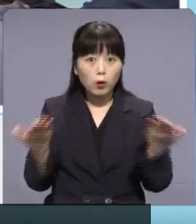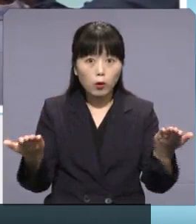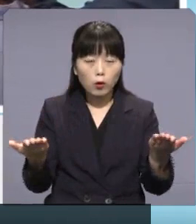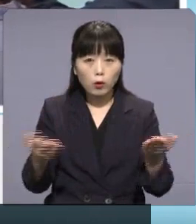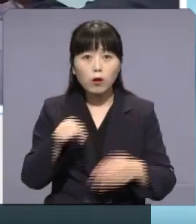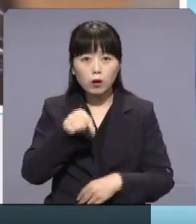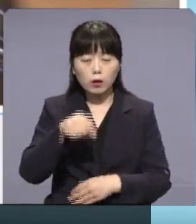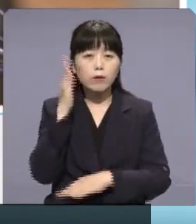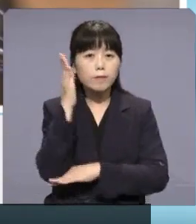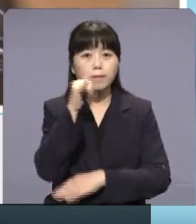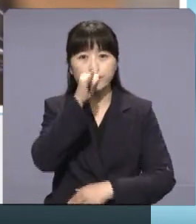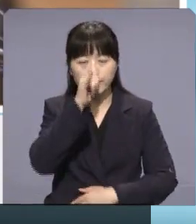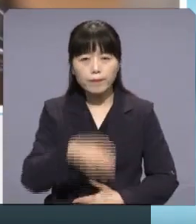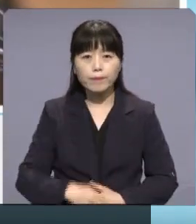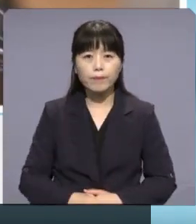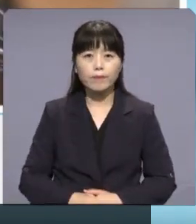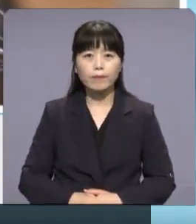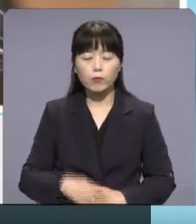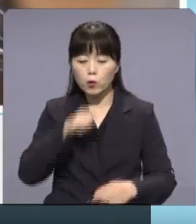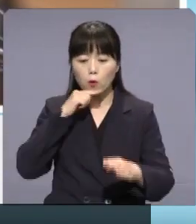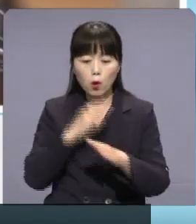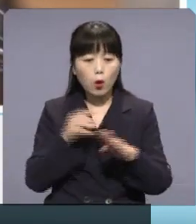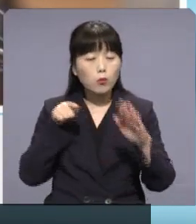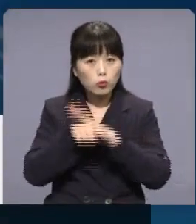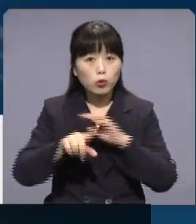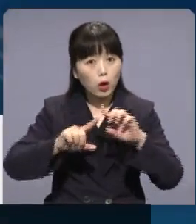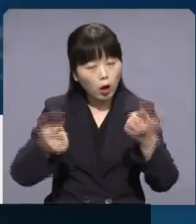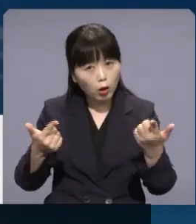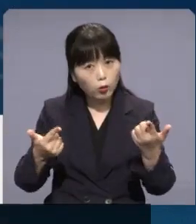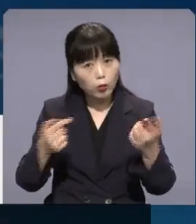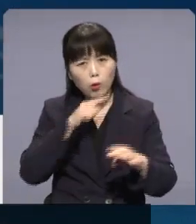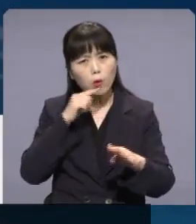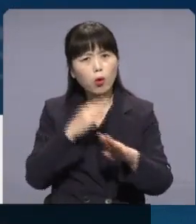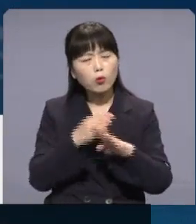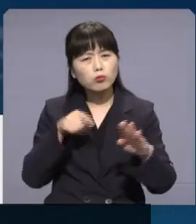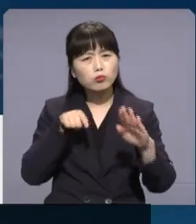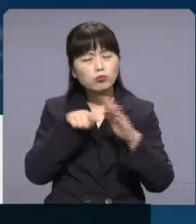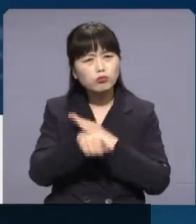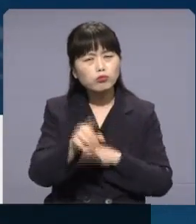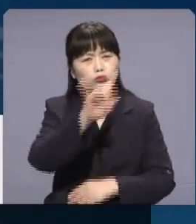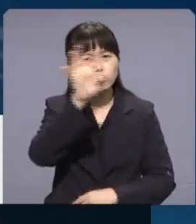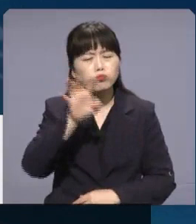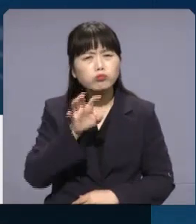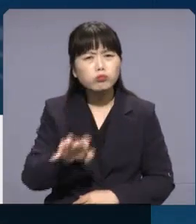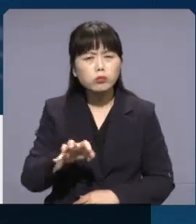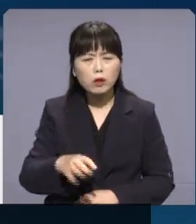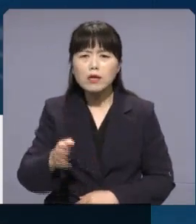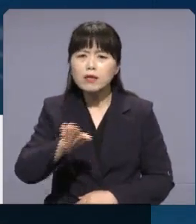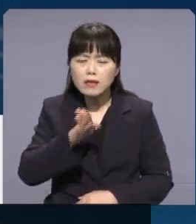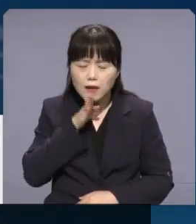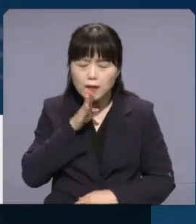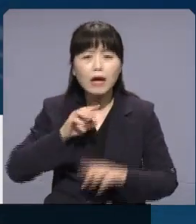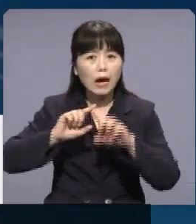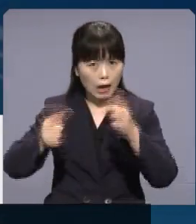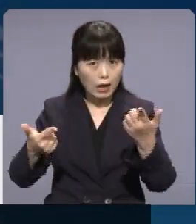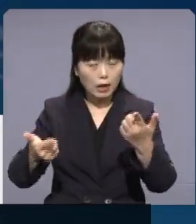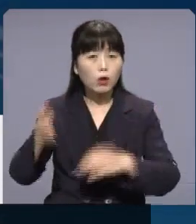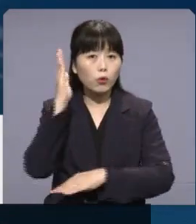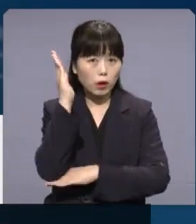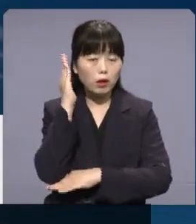못했다. 이렇게 얘기하잖아요. 그럼 월북이 아니라는 겁니까? 월북이라는 겁니까? 사실상 월북이 아니라고 얘기하고 있는